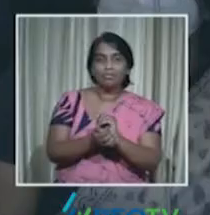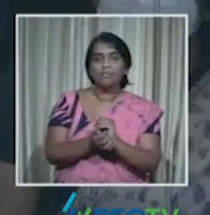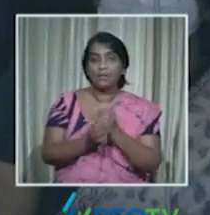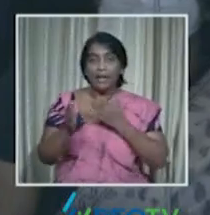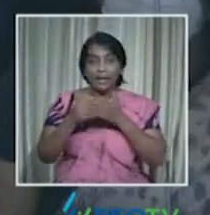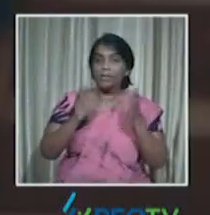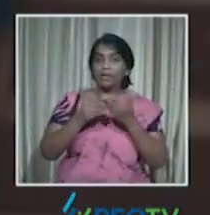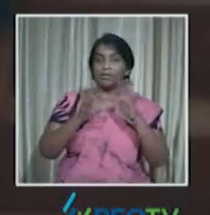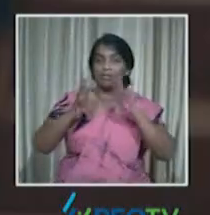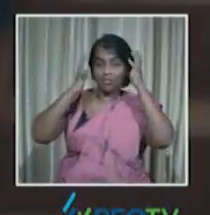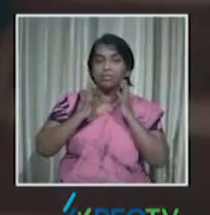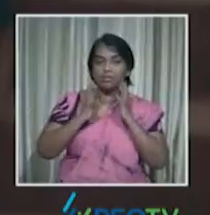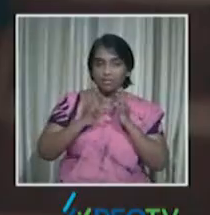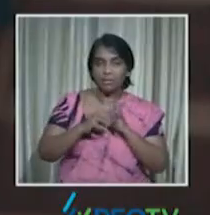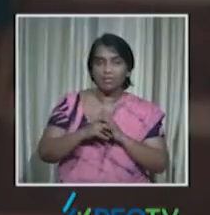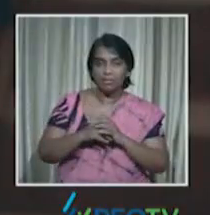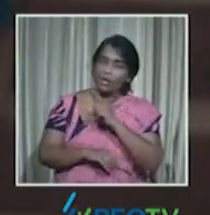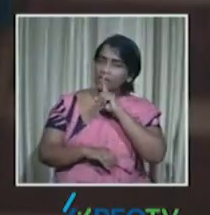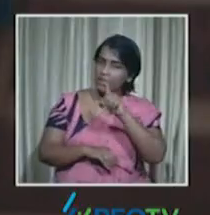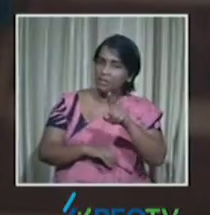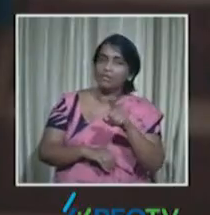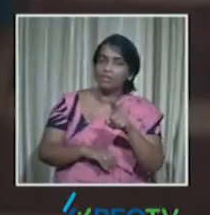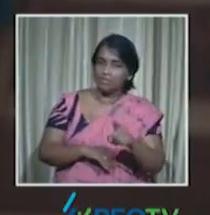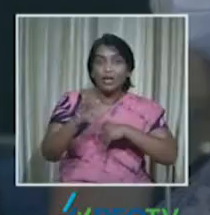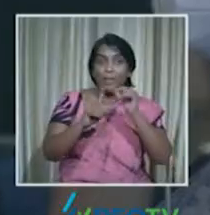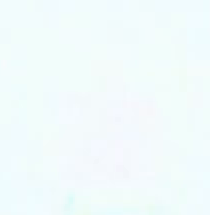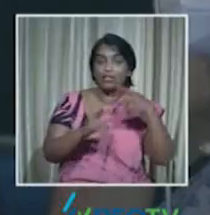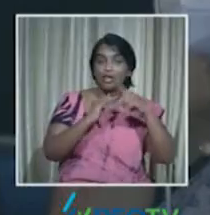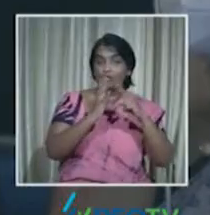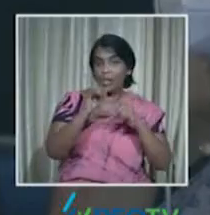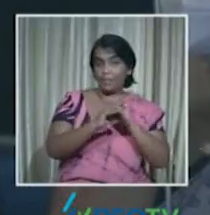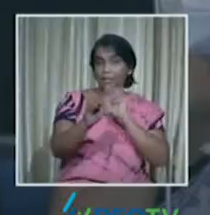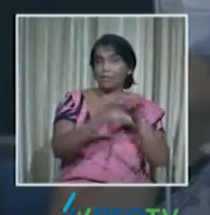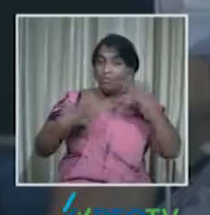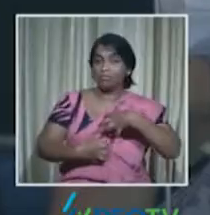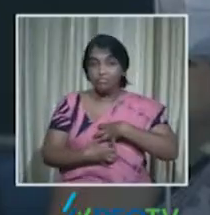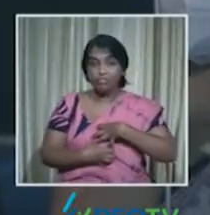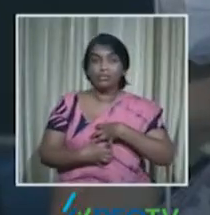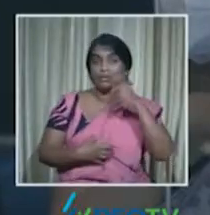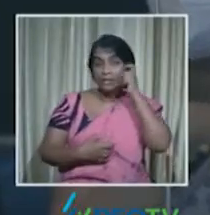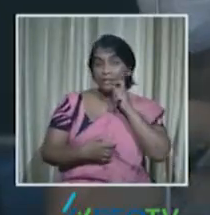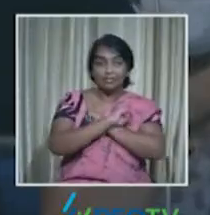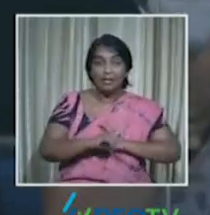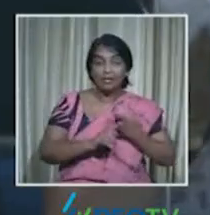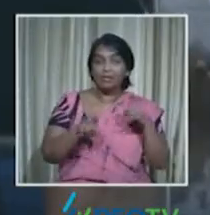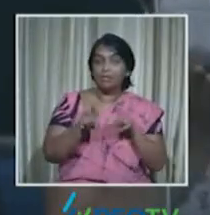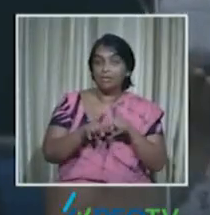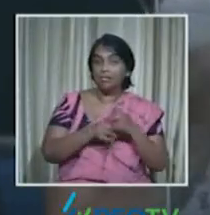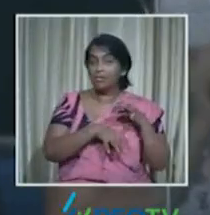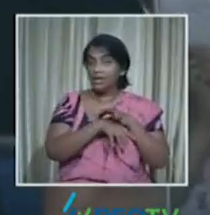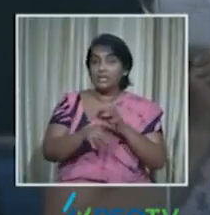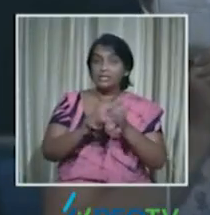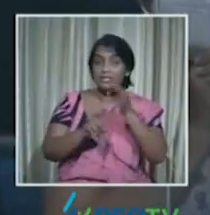ආරක්ෂාවට වහන් නැග්ගා. හෙල්මට් දාන ඩබල් කැප් බට නගිනවත් බොරුවක් කියන්න දැනගා. එදා මරහගෙන මැරෙන බෝම්බ කොටි ත්‍රස්තවාදිනියව අරගෙන